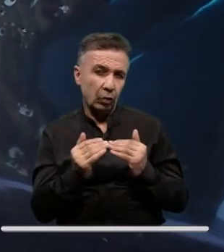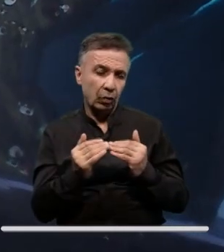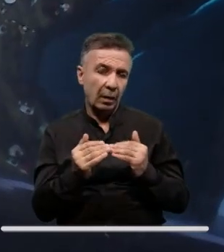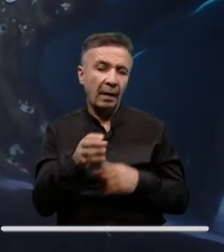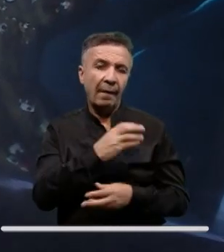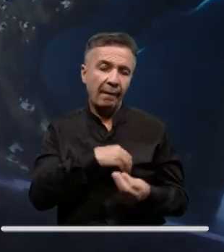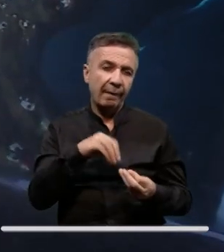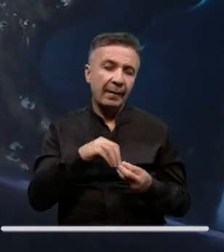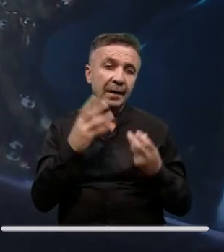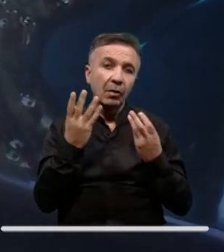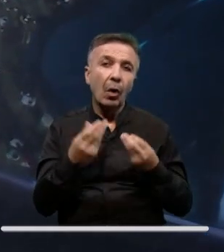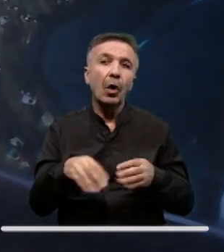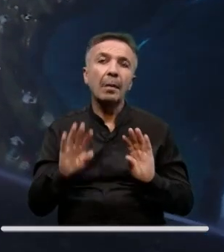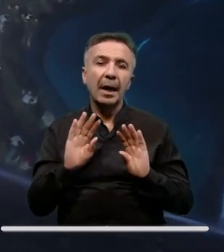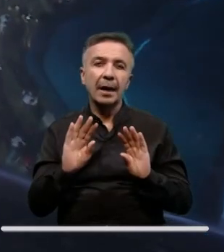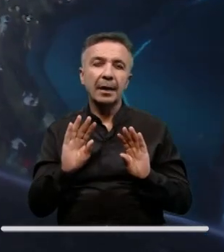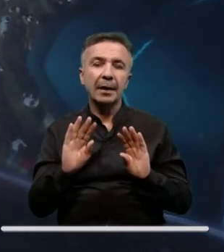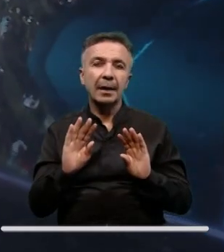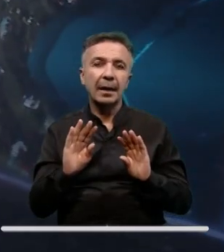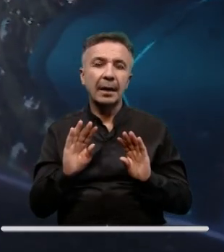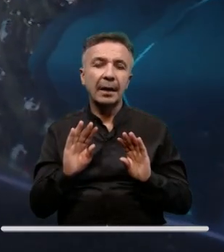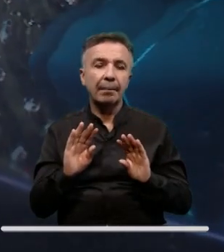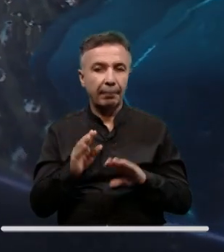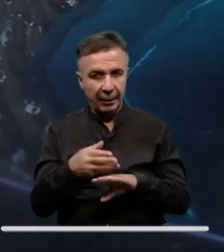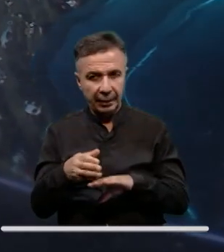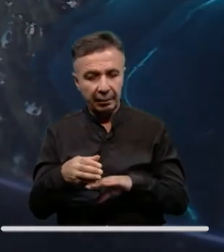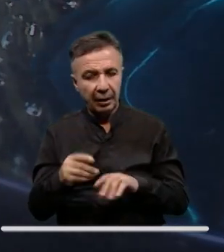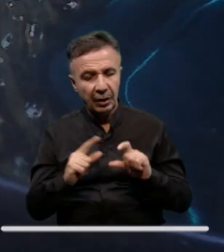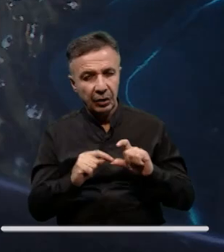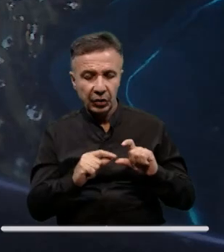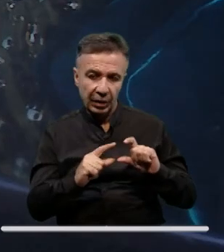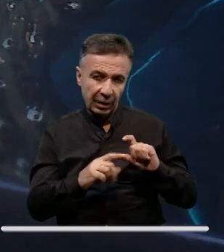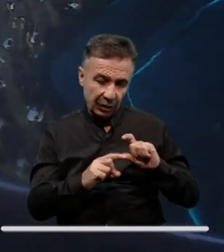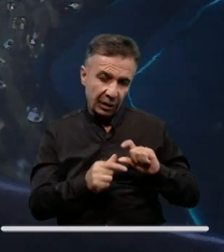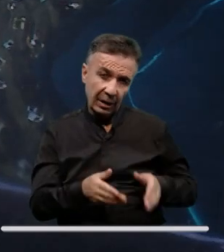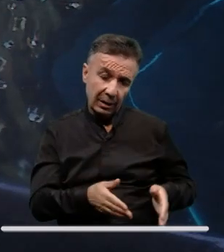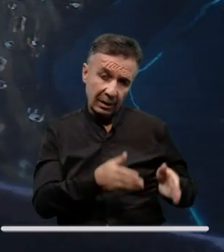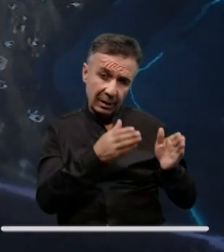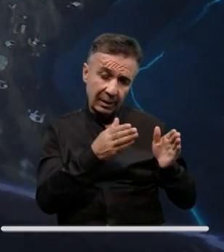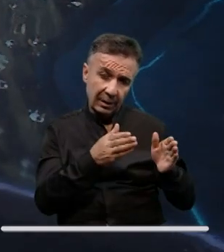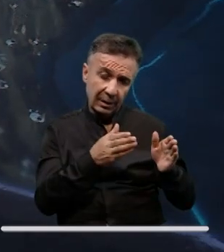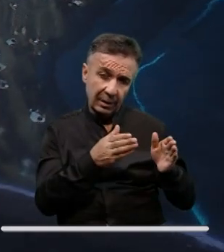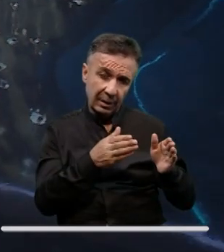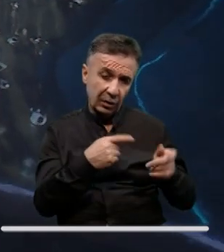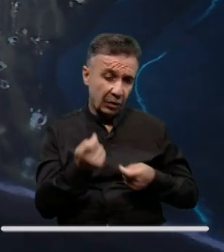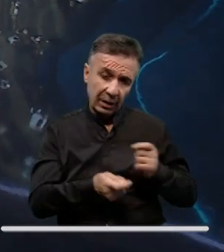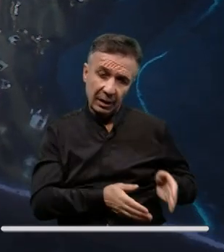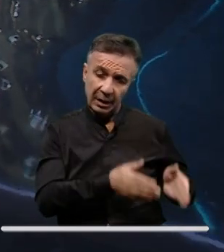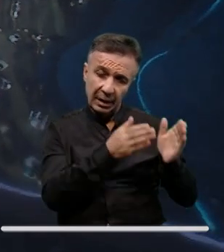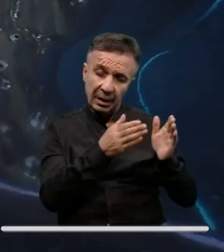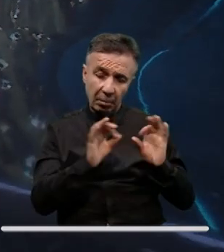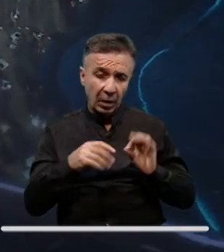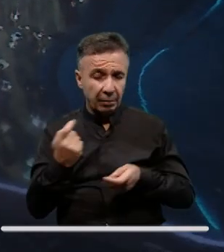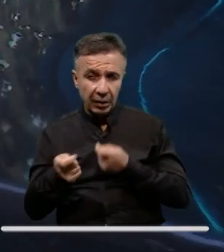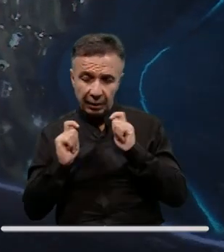faiz olmayan bir vaded onun için şirketler ile böyle bir Eee işlem yapmakta bir